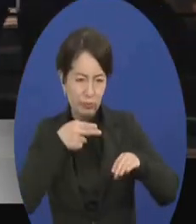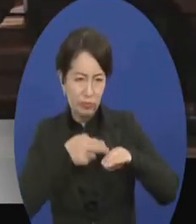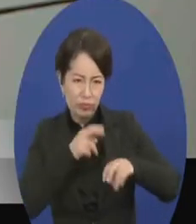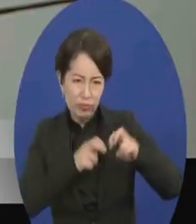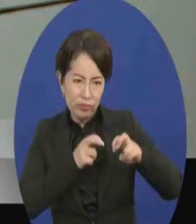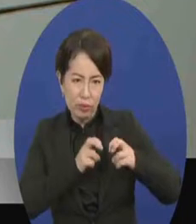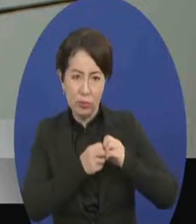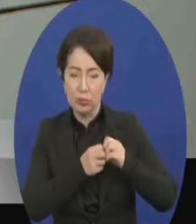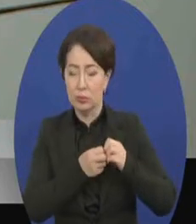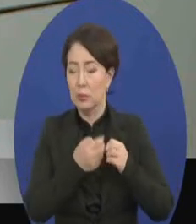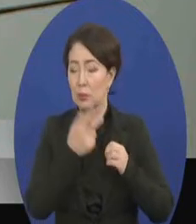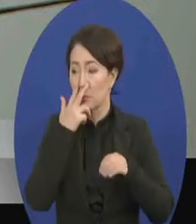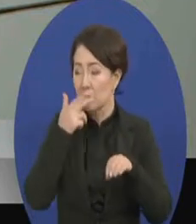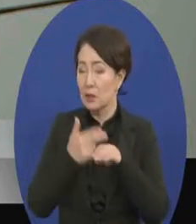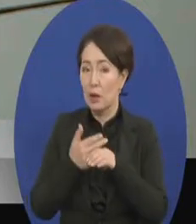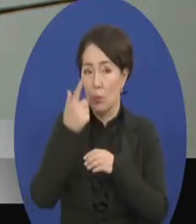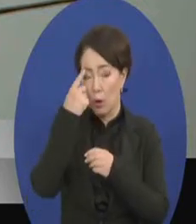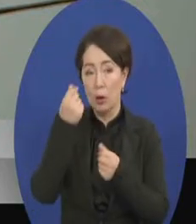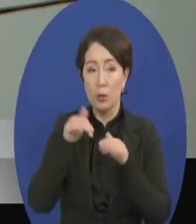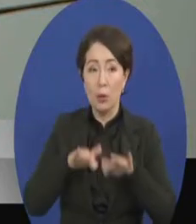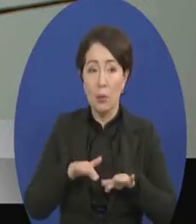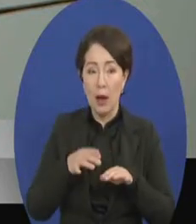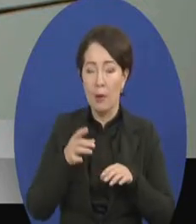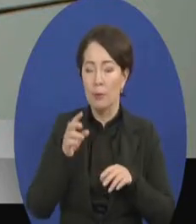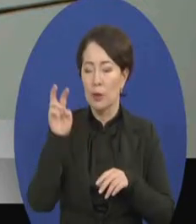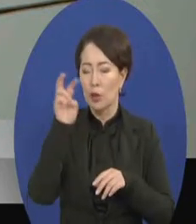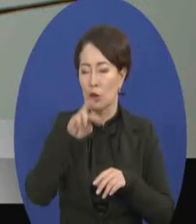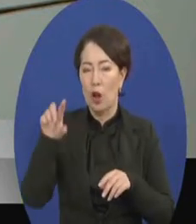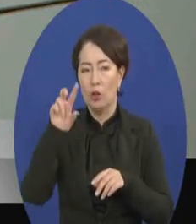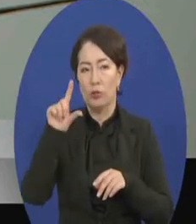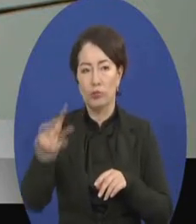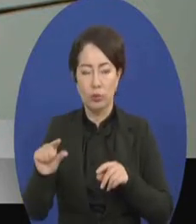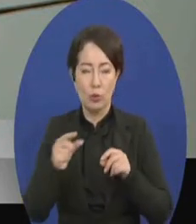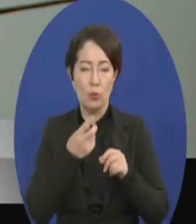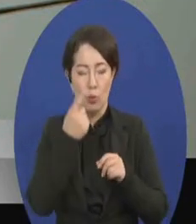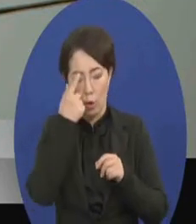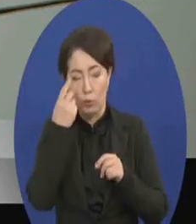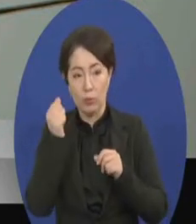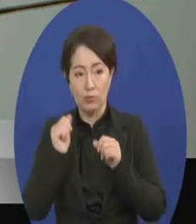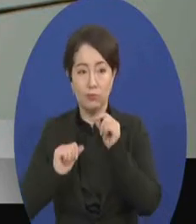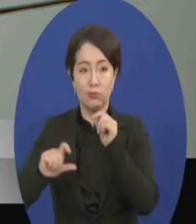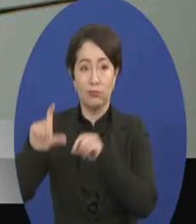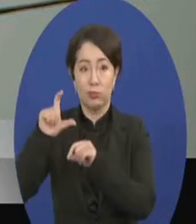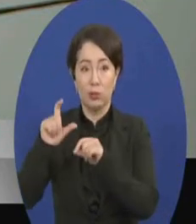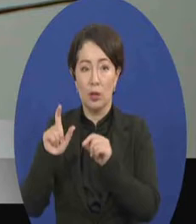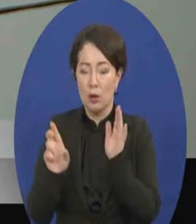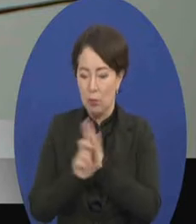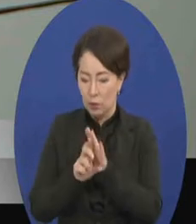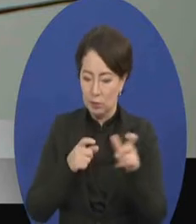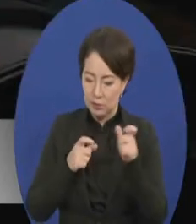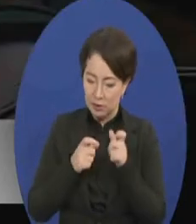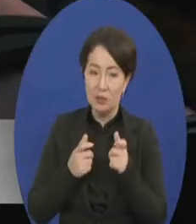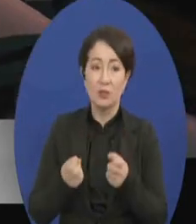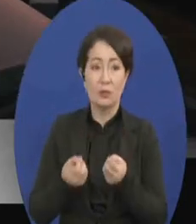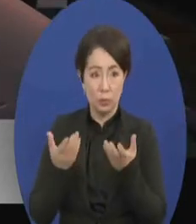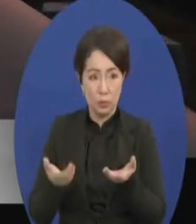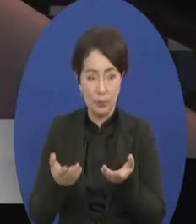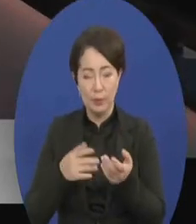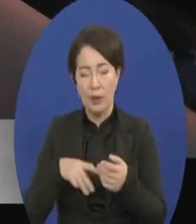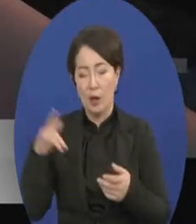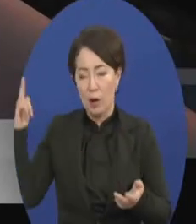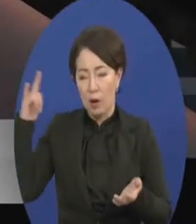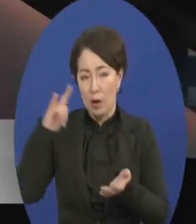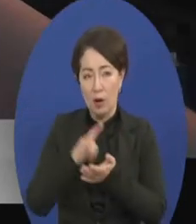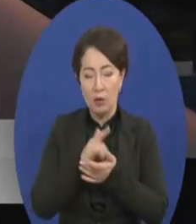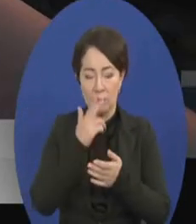шингэн. Энийг дагаад долларын хашуун нь төрлийн ханш чангарна. Асар том боломж нөхцөл эдийн засгийн хувьд бид бий болж байгаа. Бид